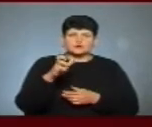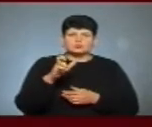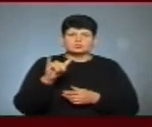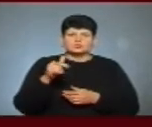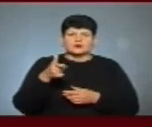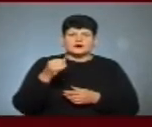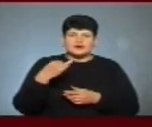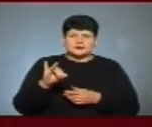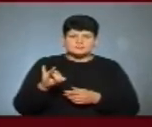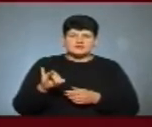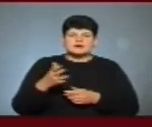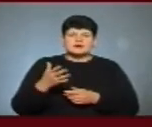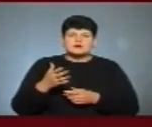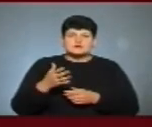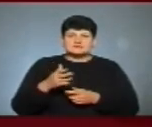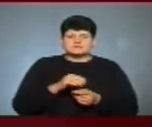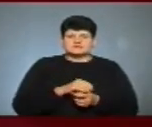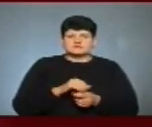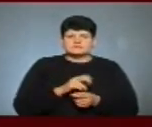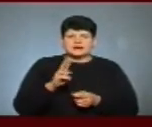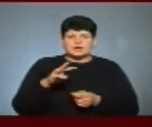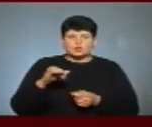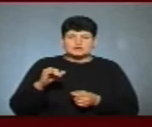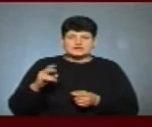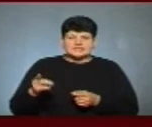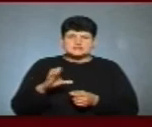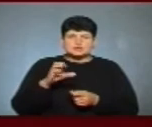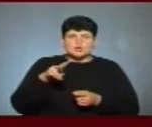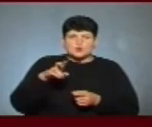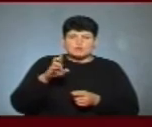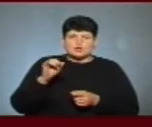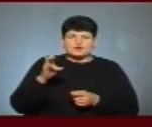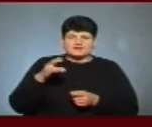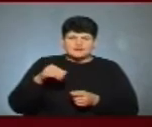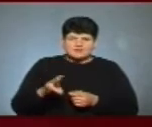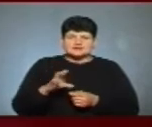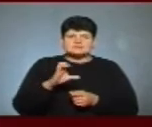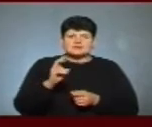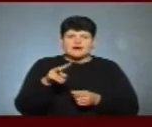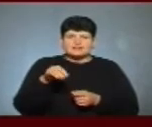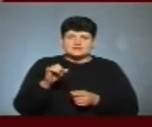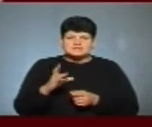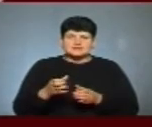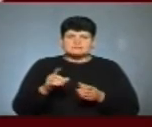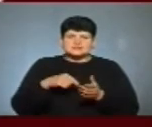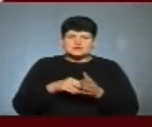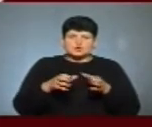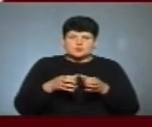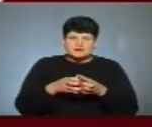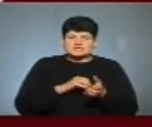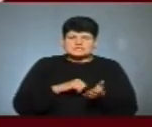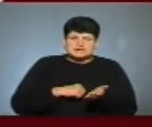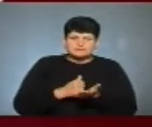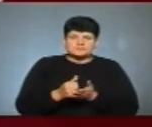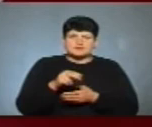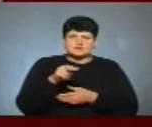У Миколинецькій селищній громаді головою став Іван Слободян від партії «Слуга народу». І у Скалецькій міській громаді переміг самовисуванець